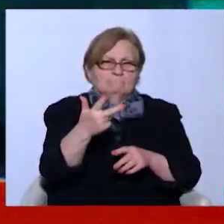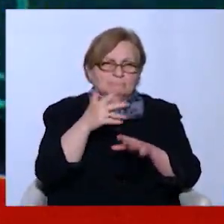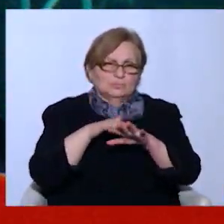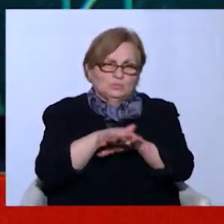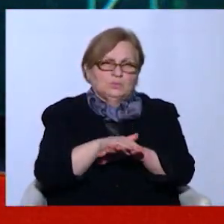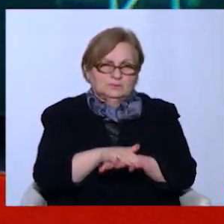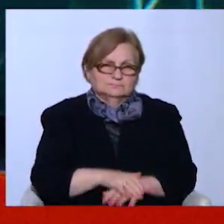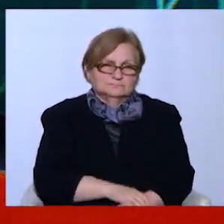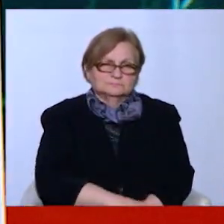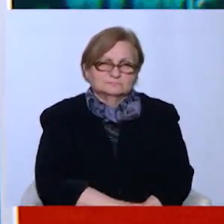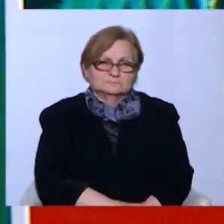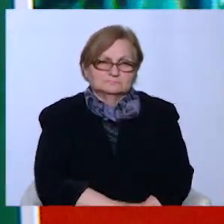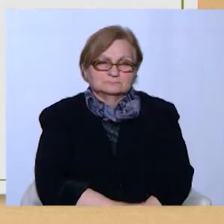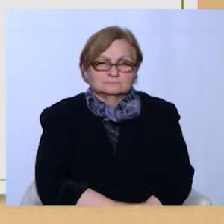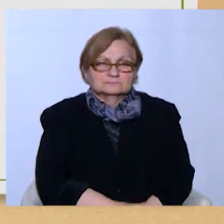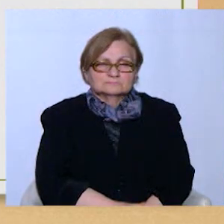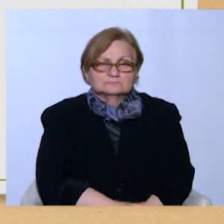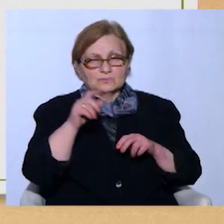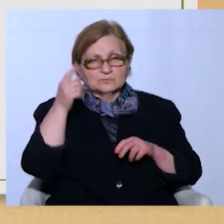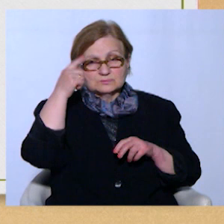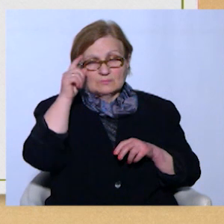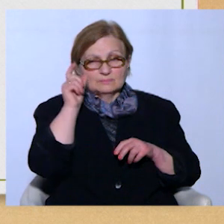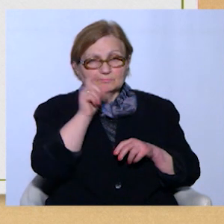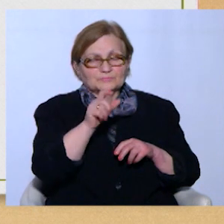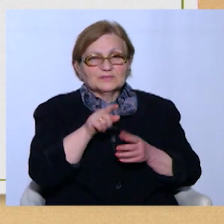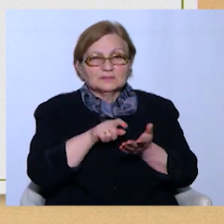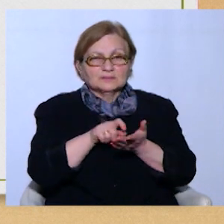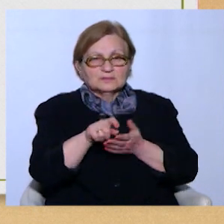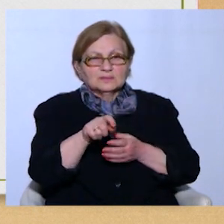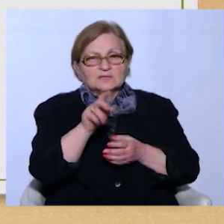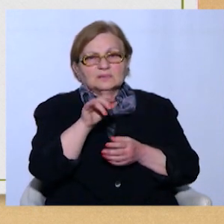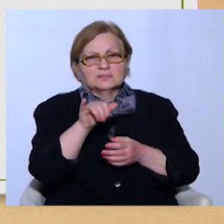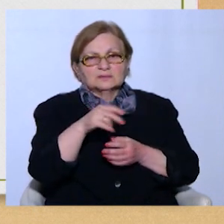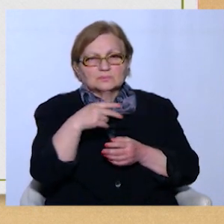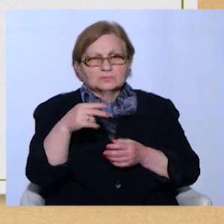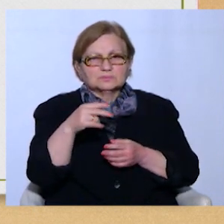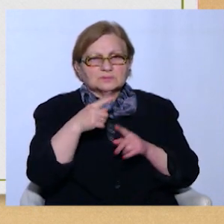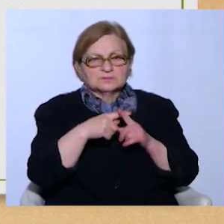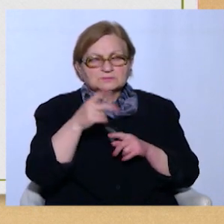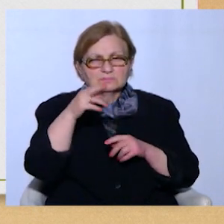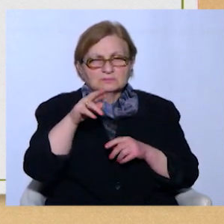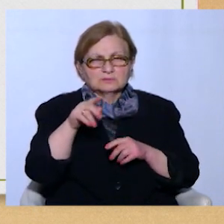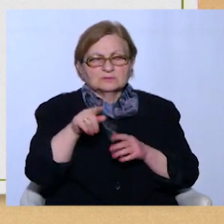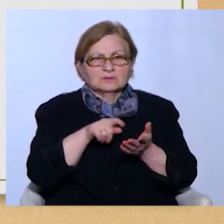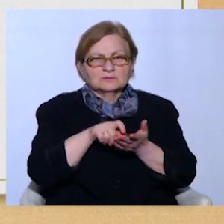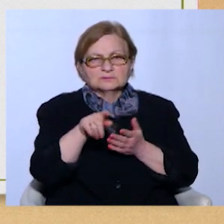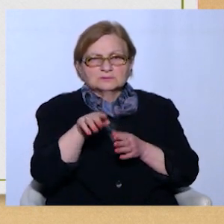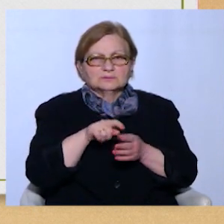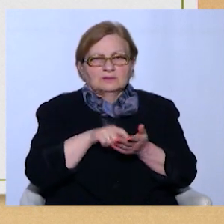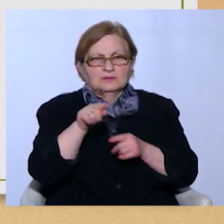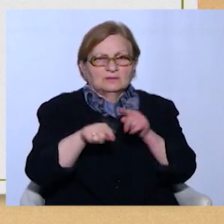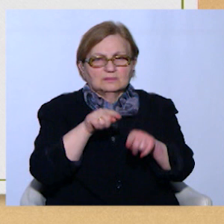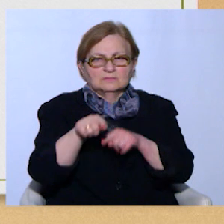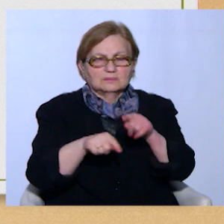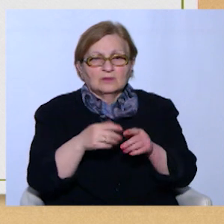მოდით გადავიდეთ კიდევ შემდეგ ერთ ამოცანაზე. ჭიანჭველა y უდრის x კვადრატ ფუნქციის გრაფიკზე გადაადგილდება,